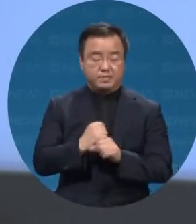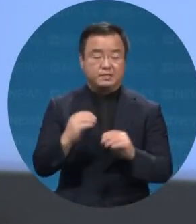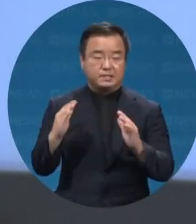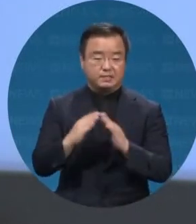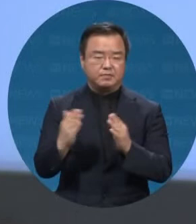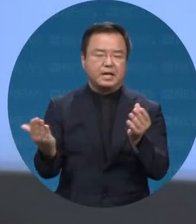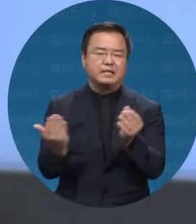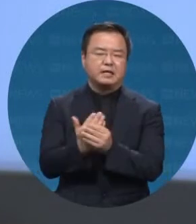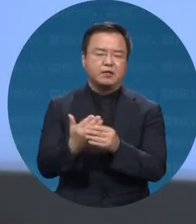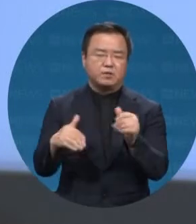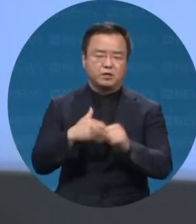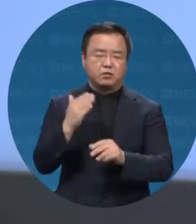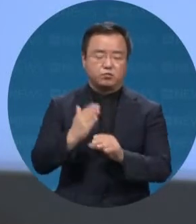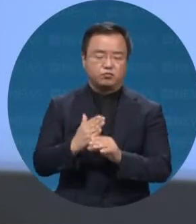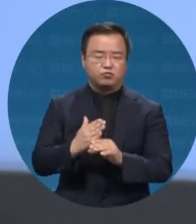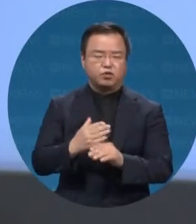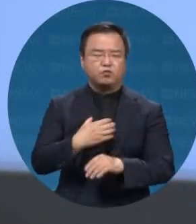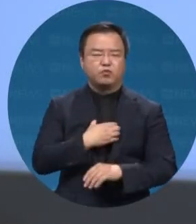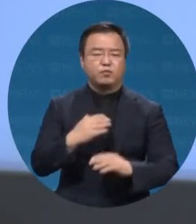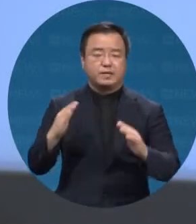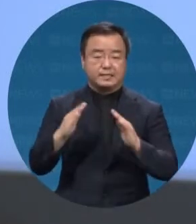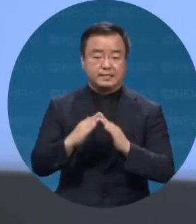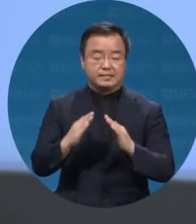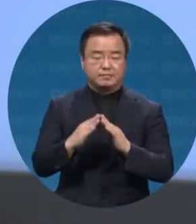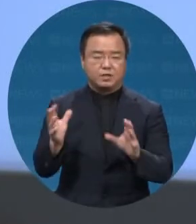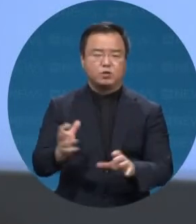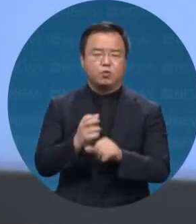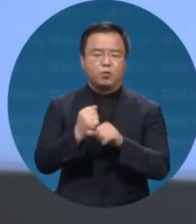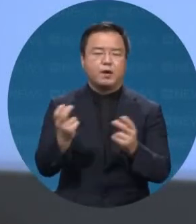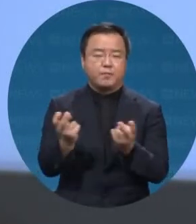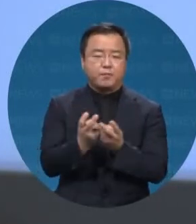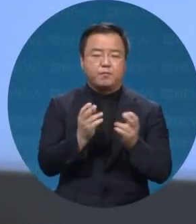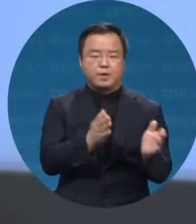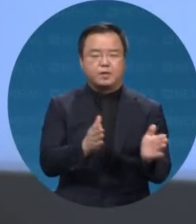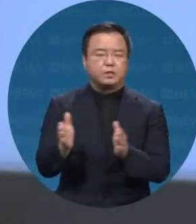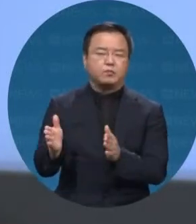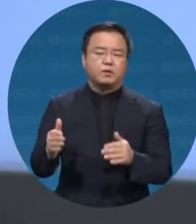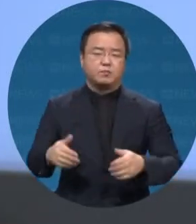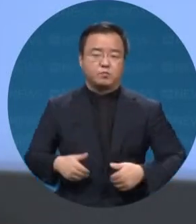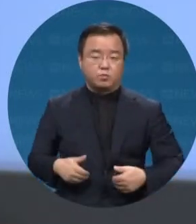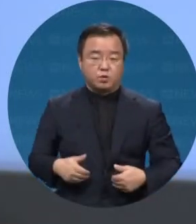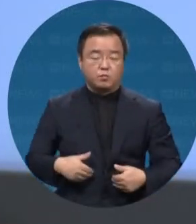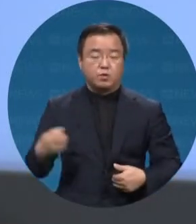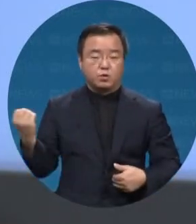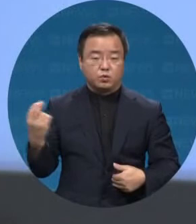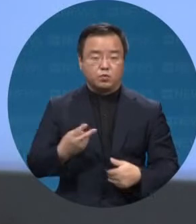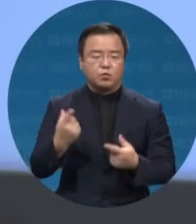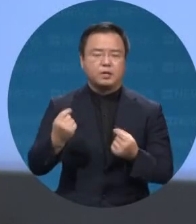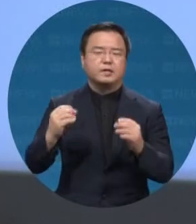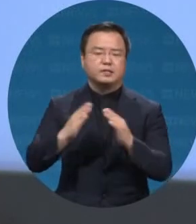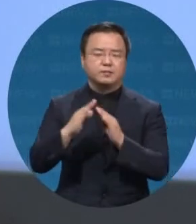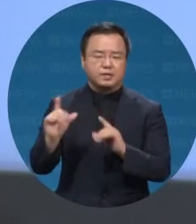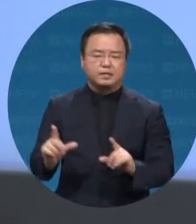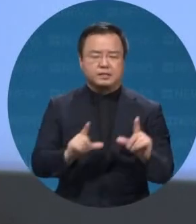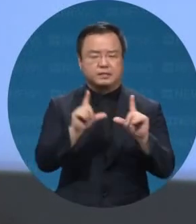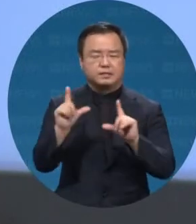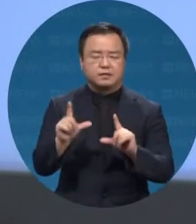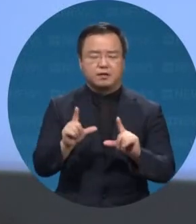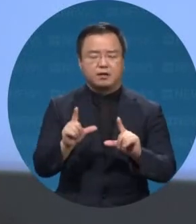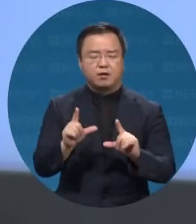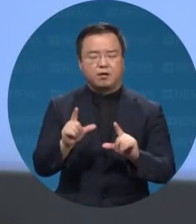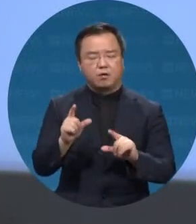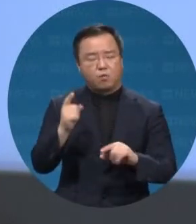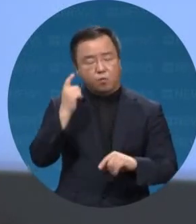집들에 관해서 좀 통합적인 대책이 필요합니다 그리고 왜 이런 집에 사실 수밖에 없는지를 좀 이유를